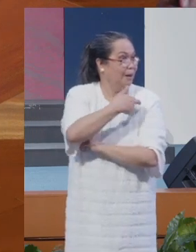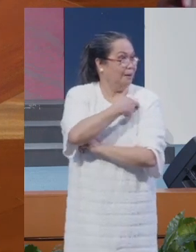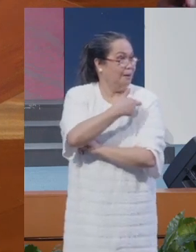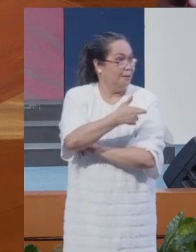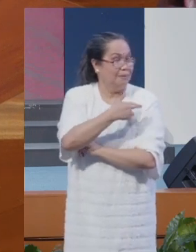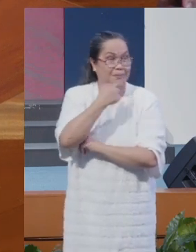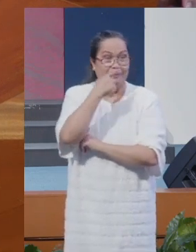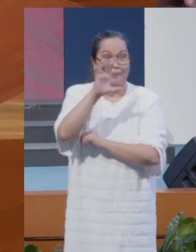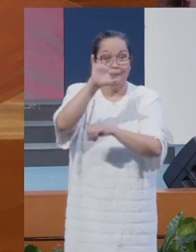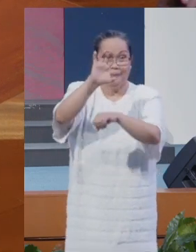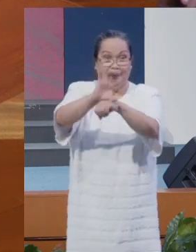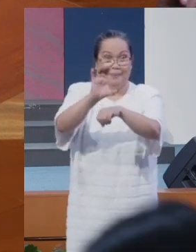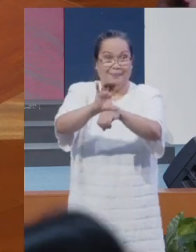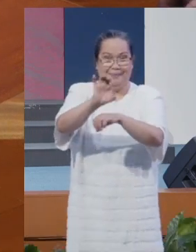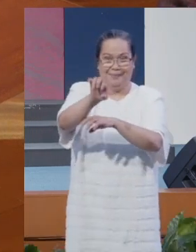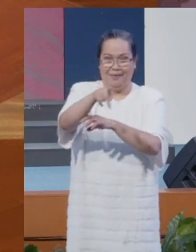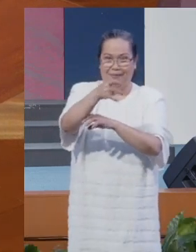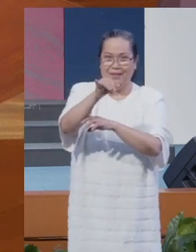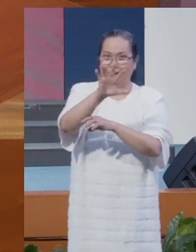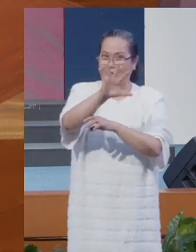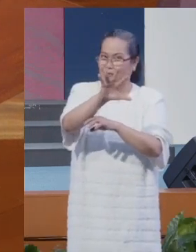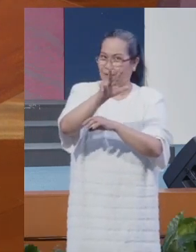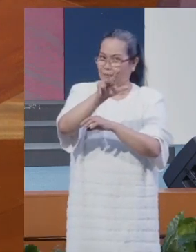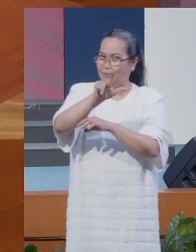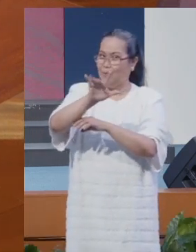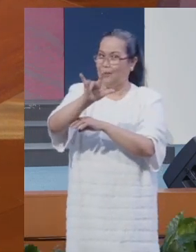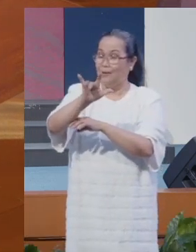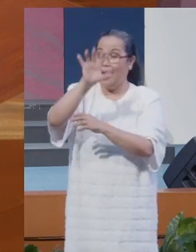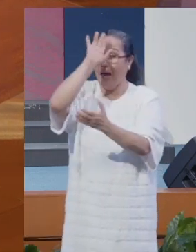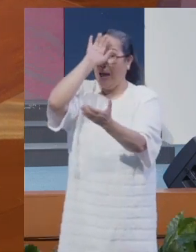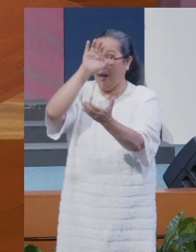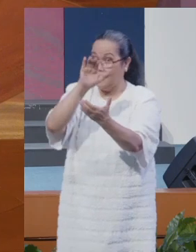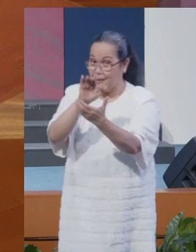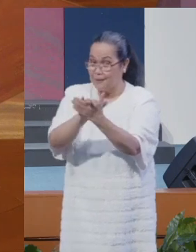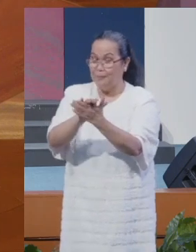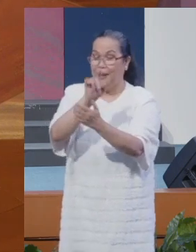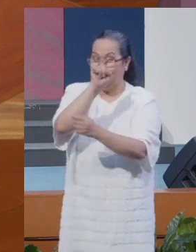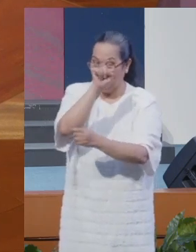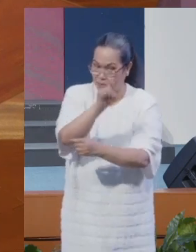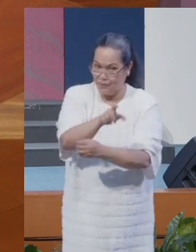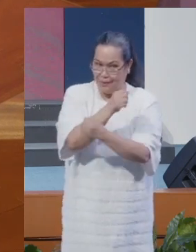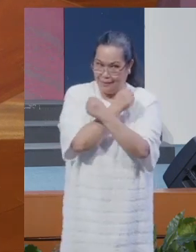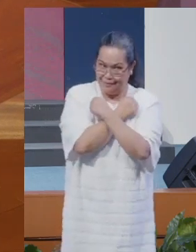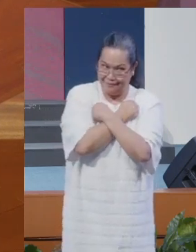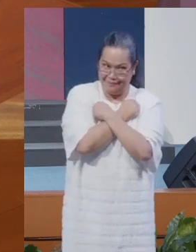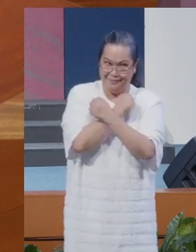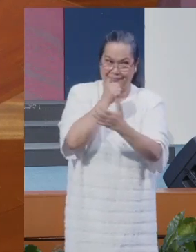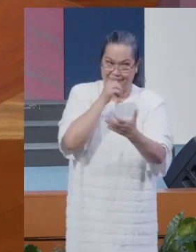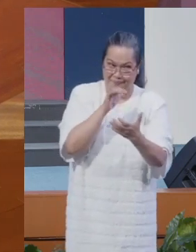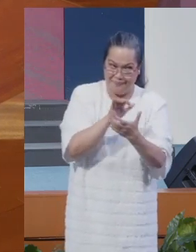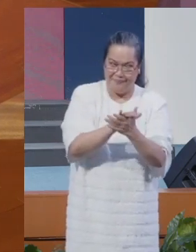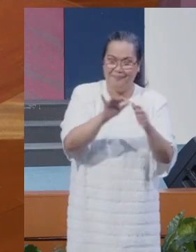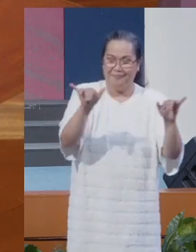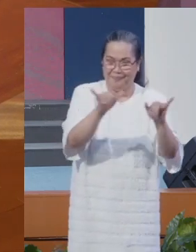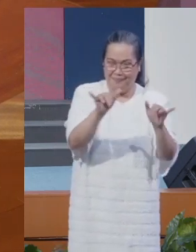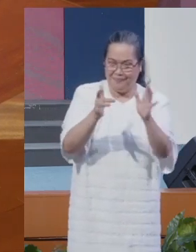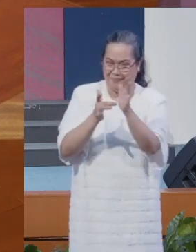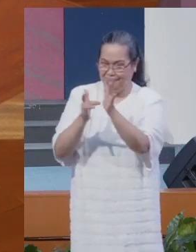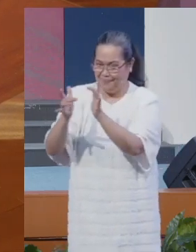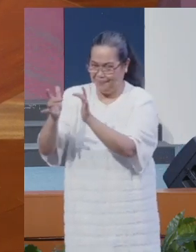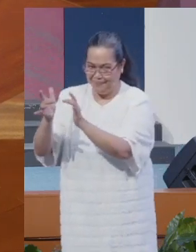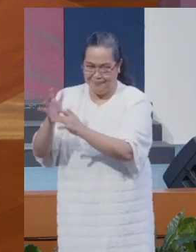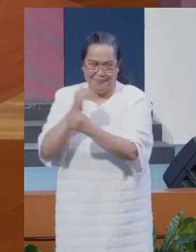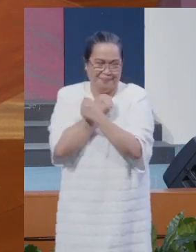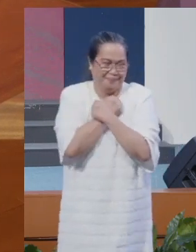Sabi sa Ephesians 5:25, "Husbands, love your wives as Christ loved the church and